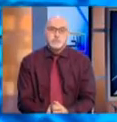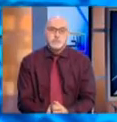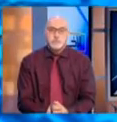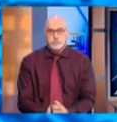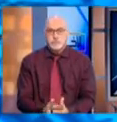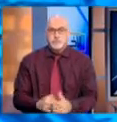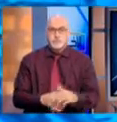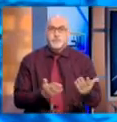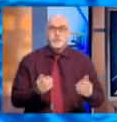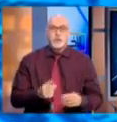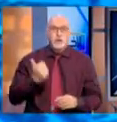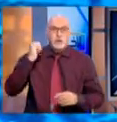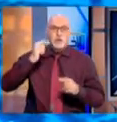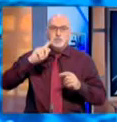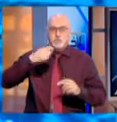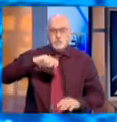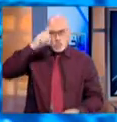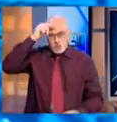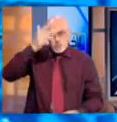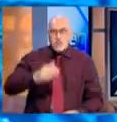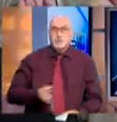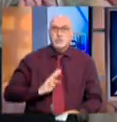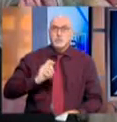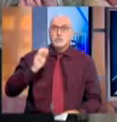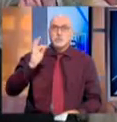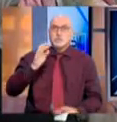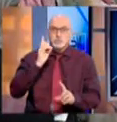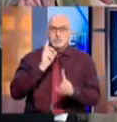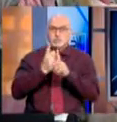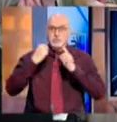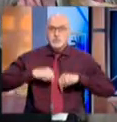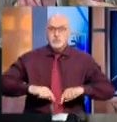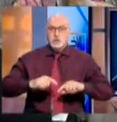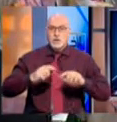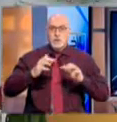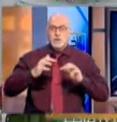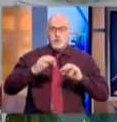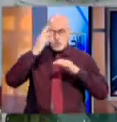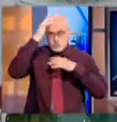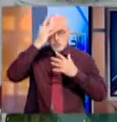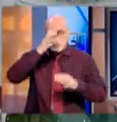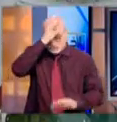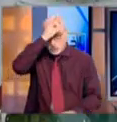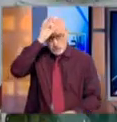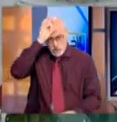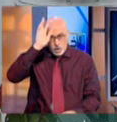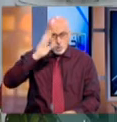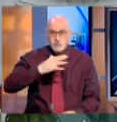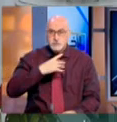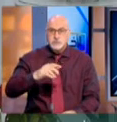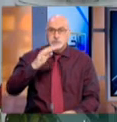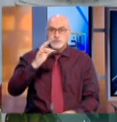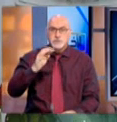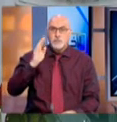في التعاون استقبل أمس رئيس الجمهورية السيد عبد المجيد تبون وزير خارجية المملكة العربية السعودية صاحب السمو الأمير فيصل